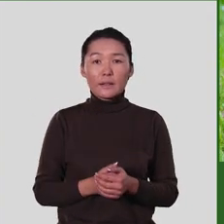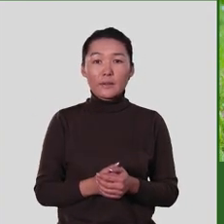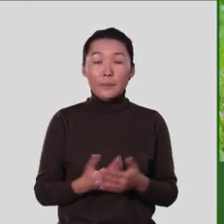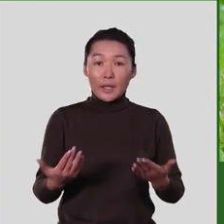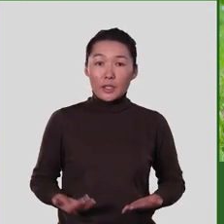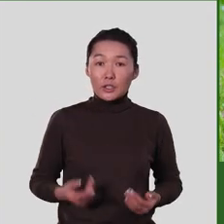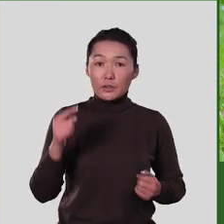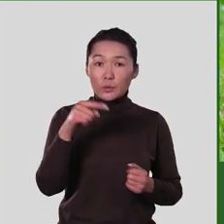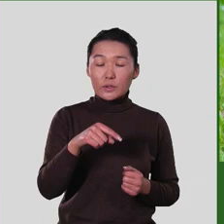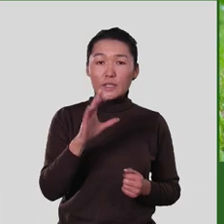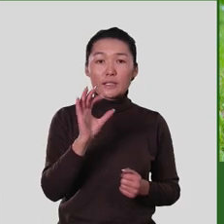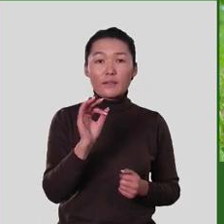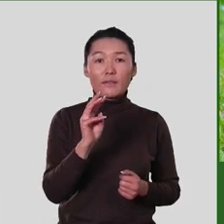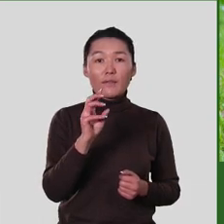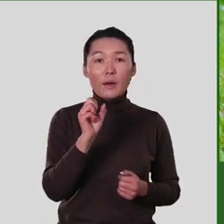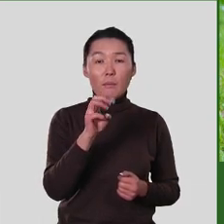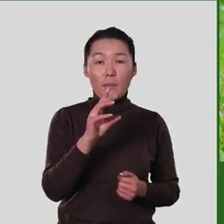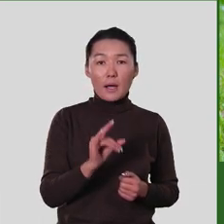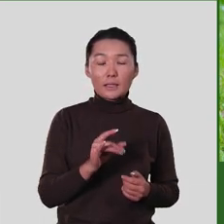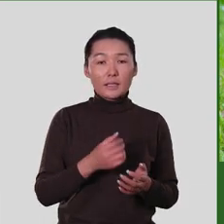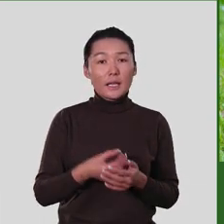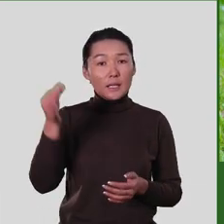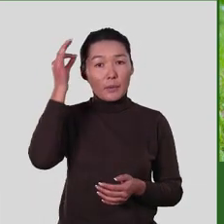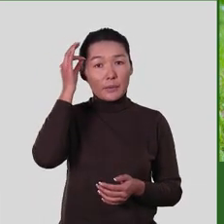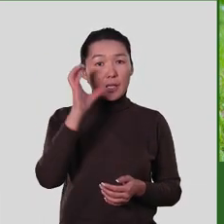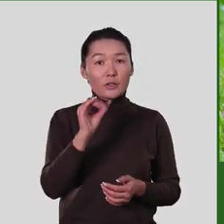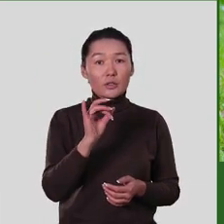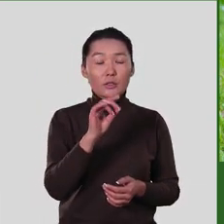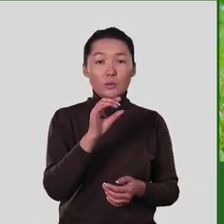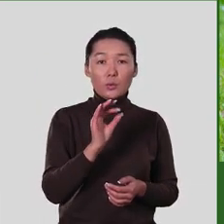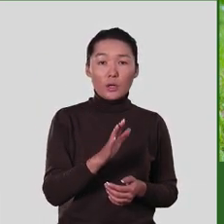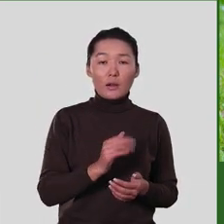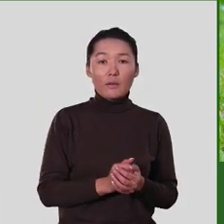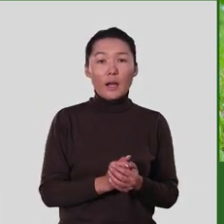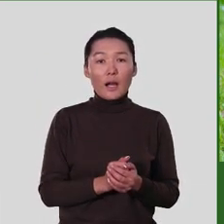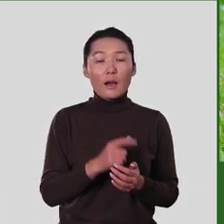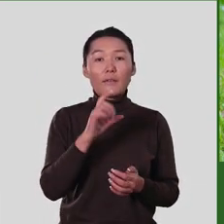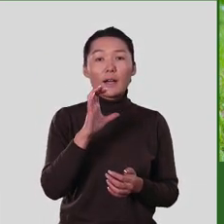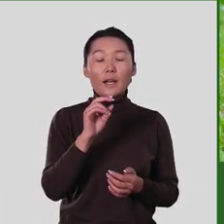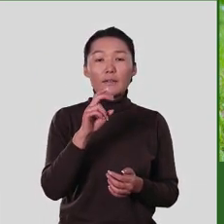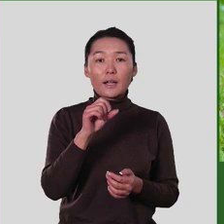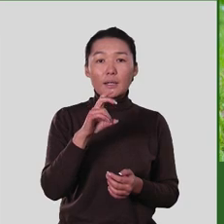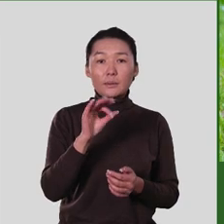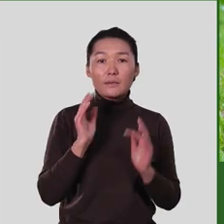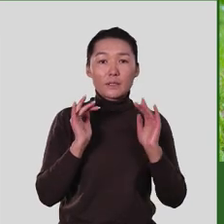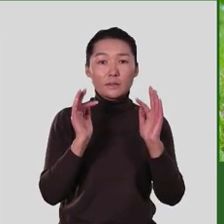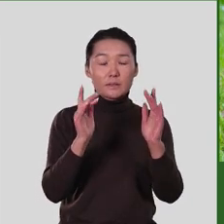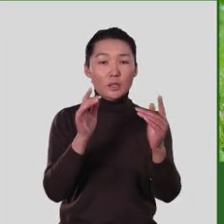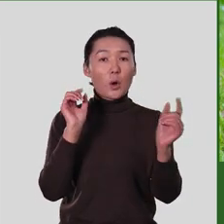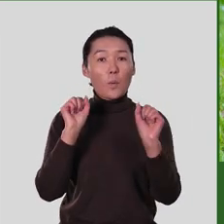Водятся здесь и вомбаты, напоминающие сурьков. В эвкалиптовых лесах можно встретить